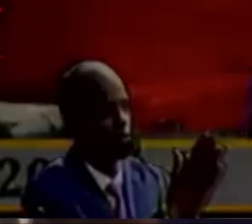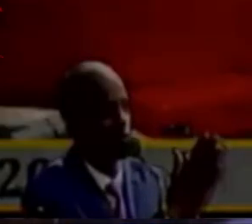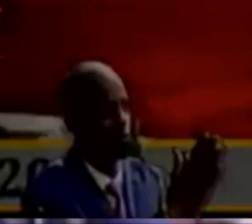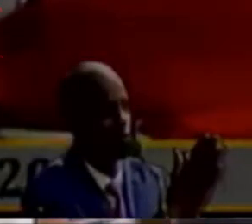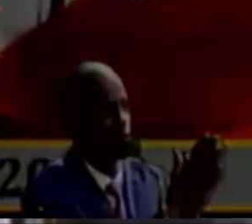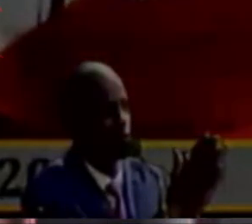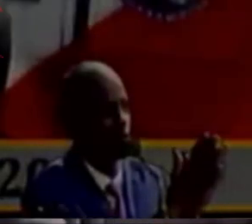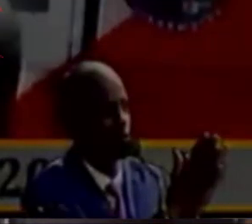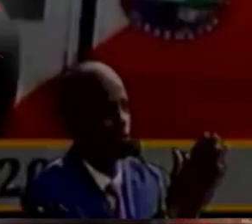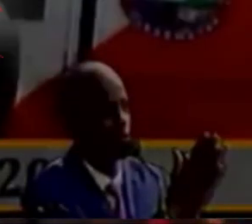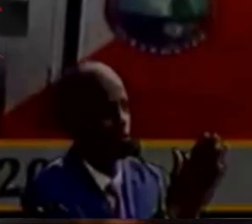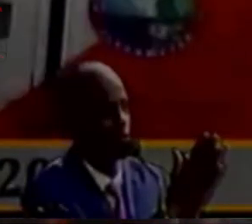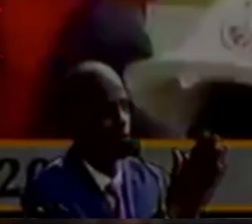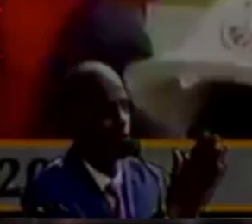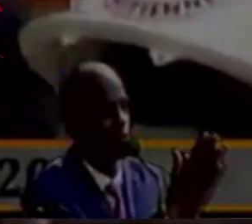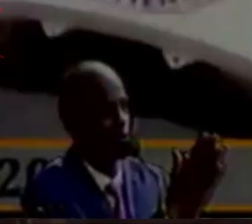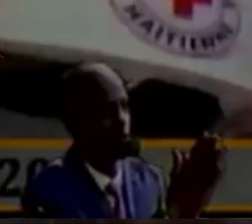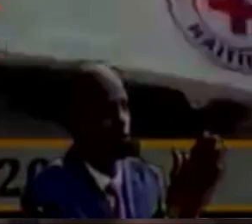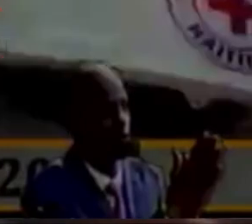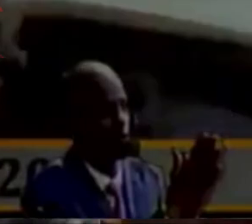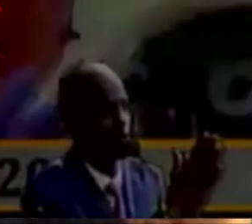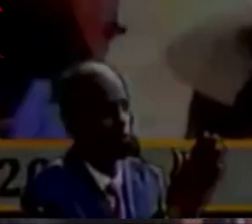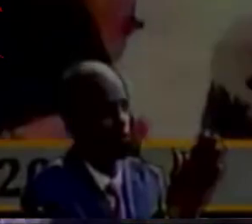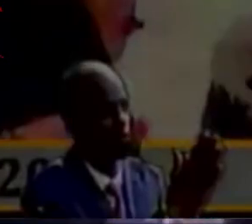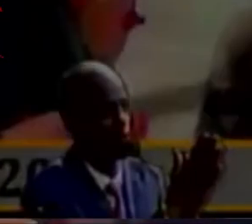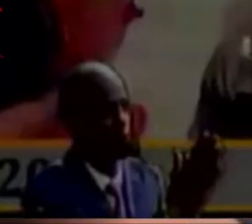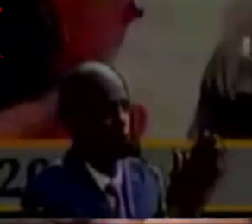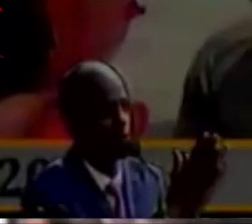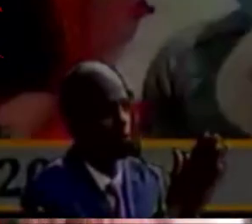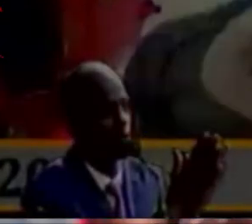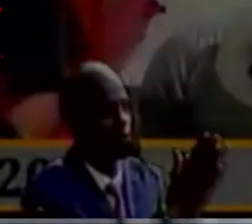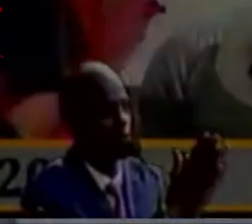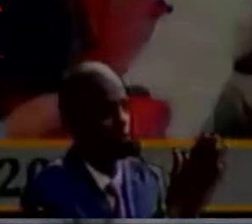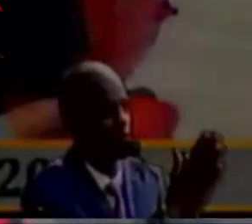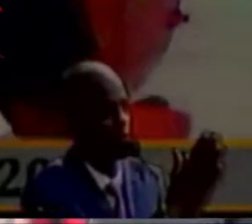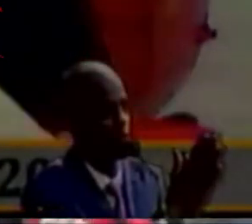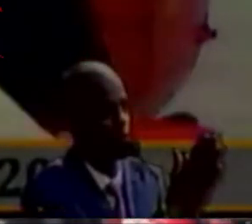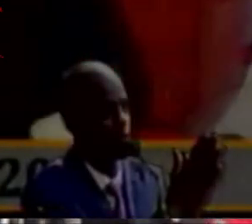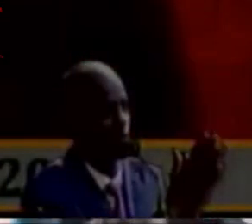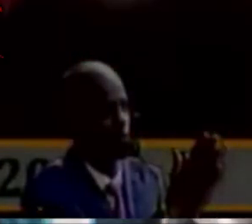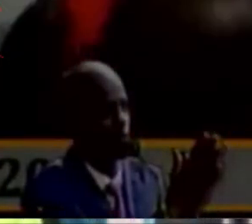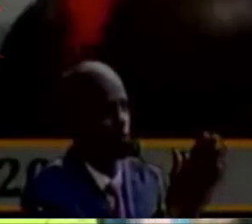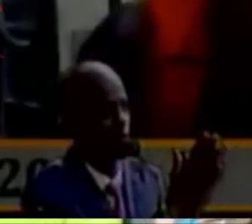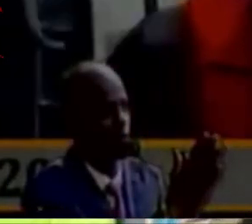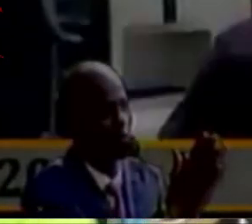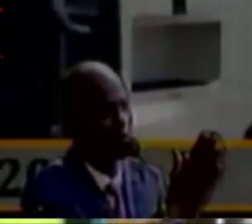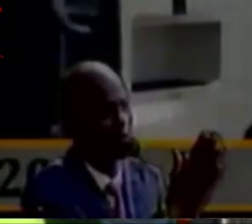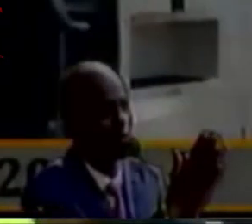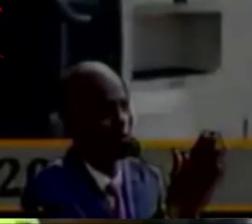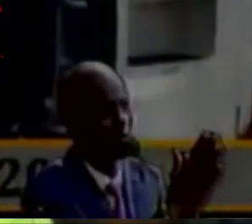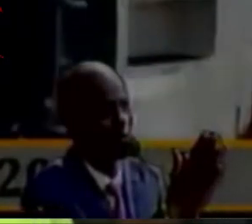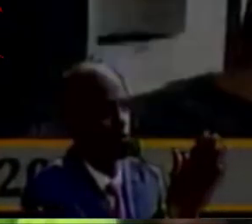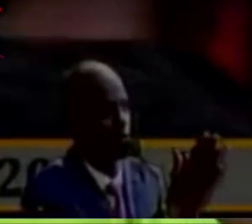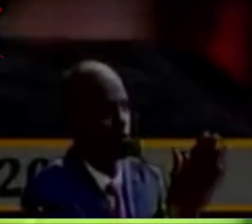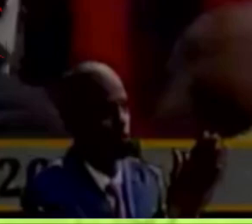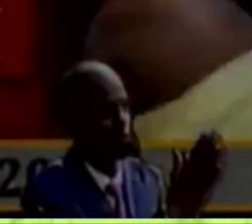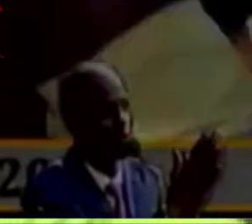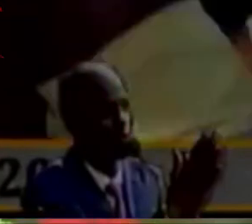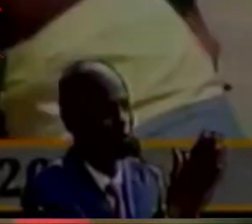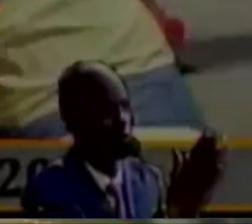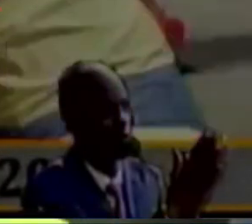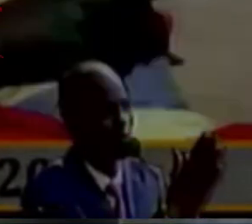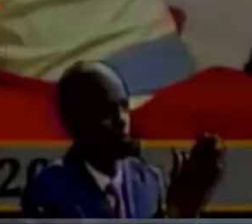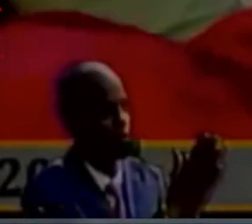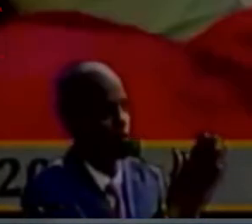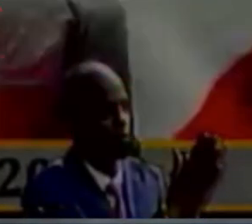proud of the whole of U.S. government response to the earthquake that